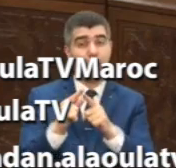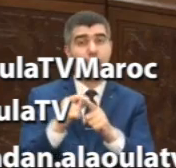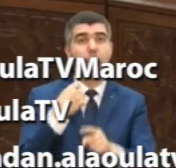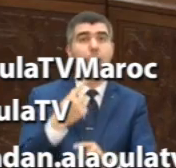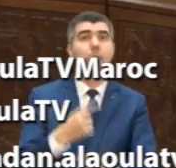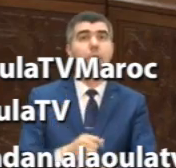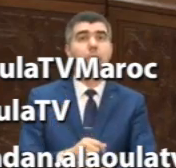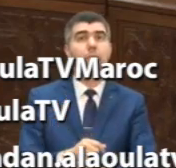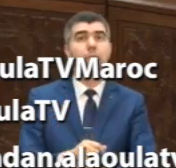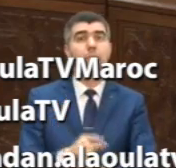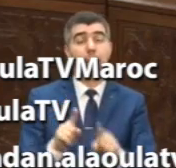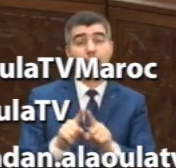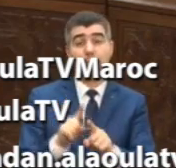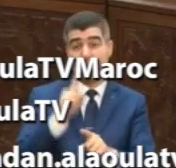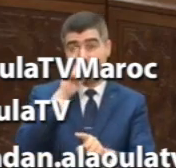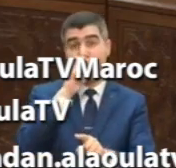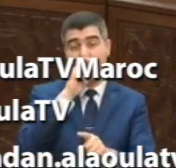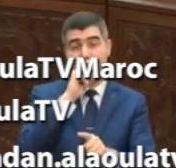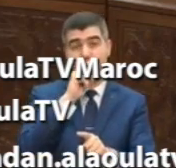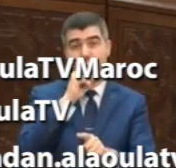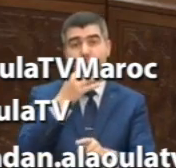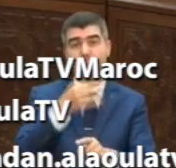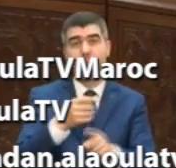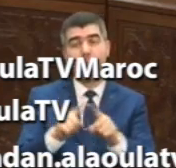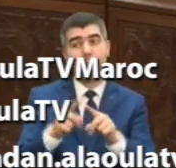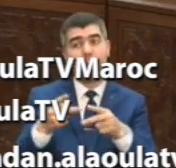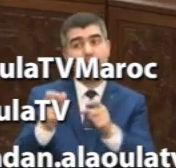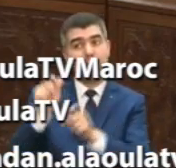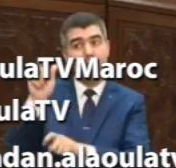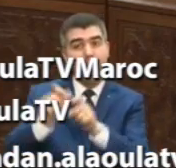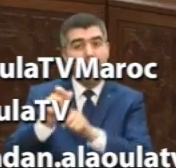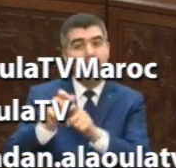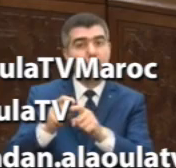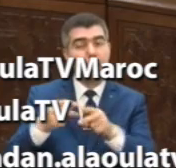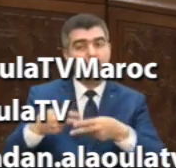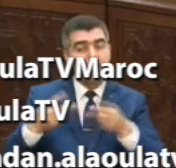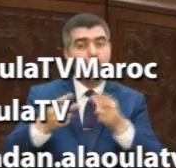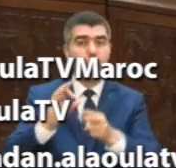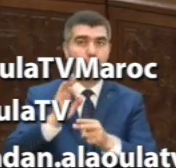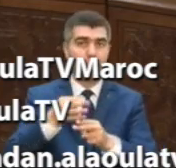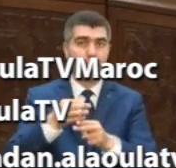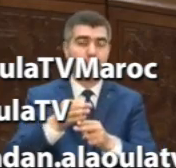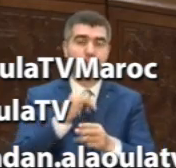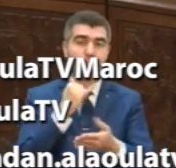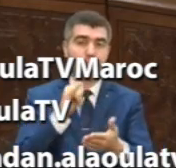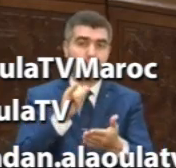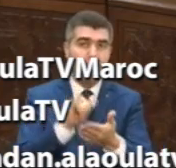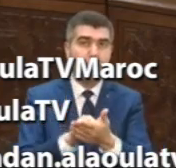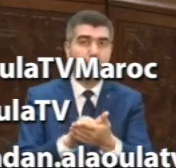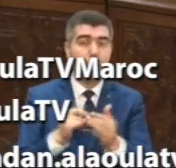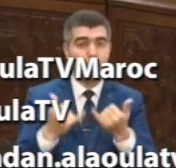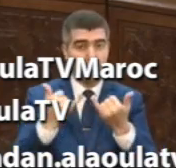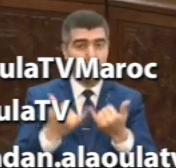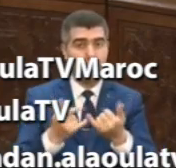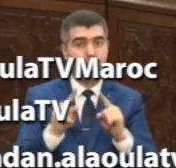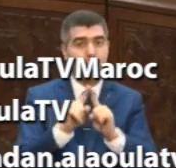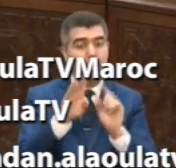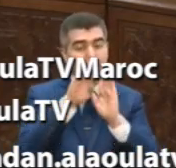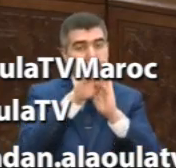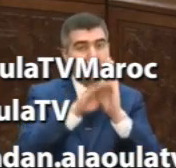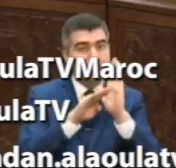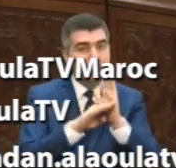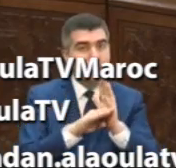حللناها، ولكن تتبقى بالفعل مزعجة وتؤدي بأرواح العديد من المواطنين الأبرياء. اليوم بالفعل كاين لجنة وطنية، يعني ماشي ما تهمش فقط